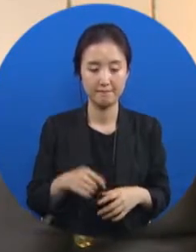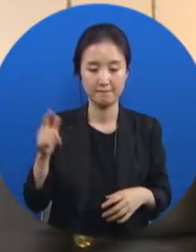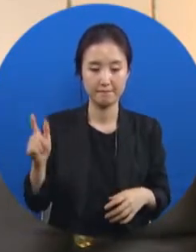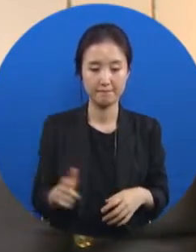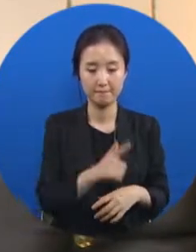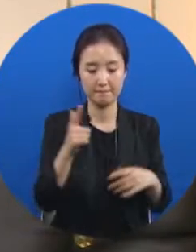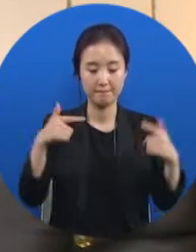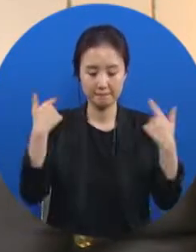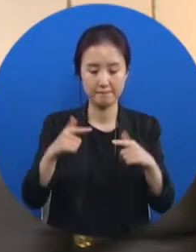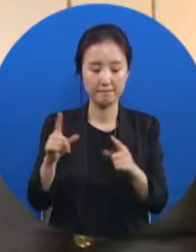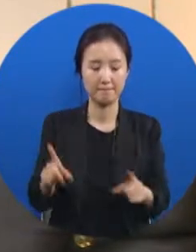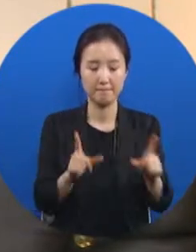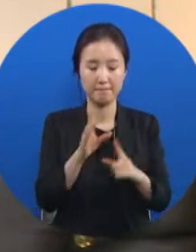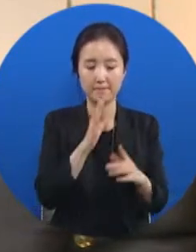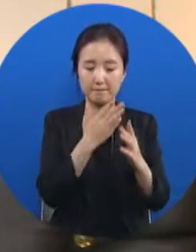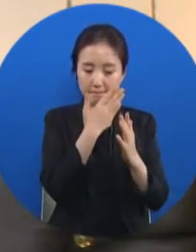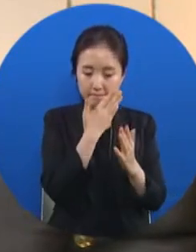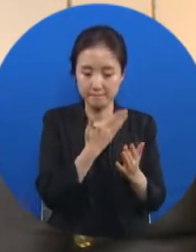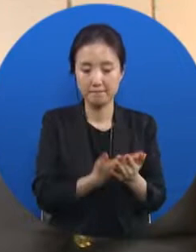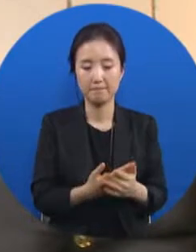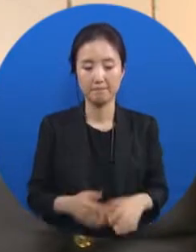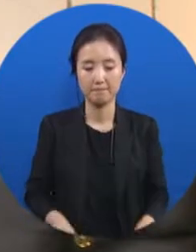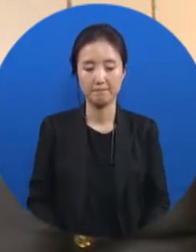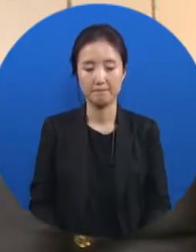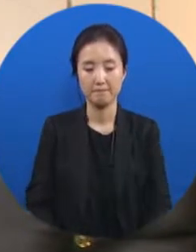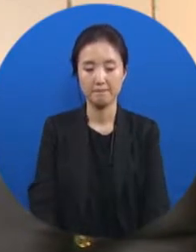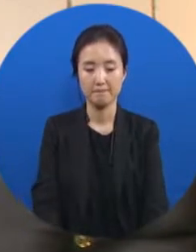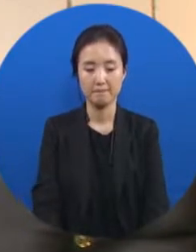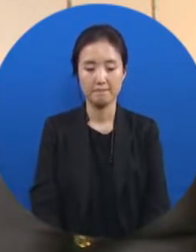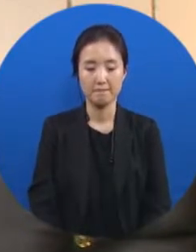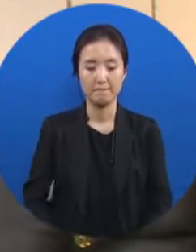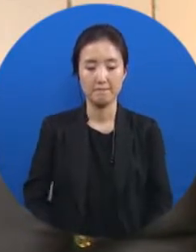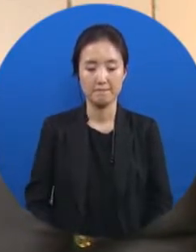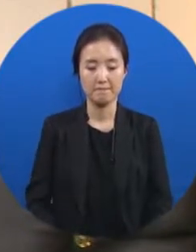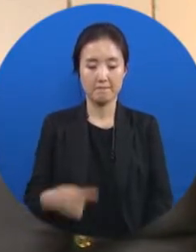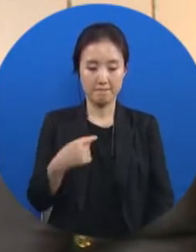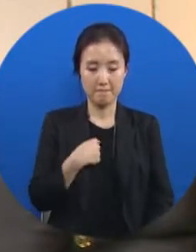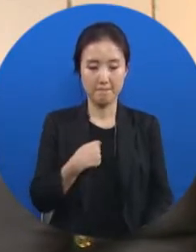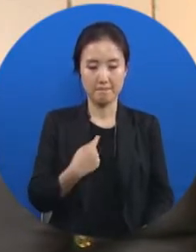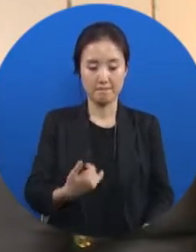하루하루 살아가는 게 되게 중요하다. 그리고 우리